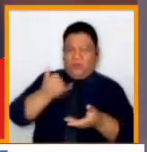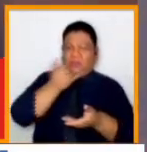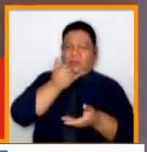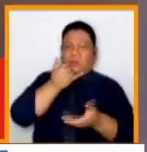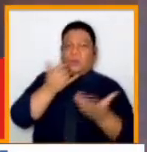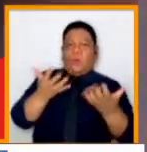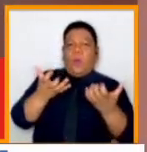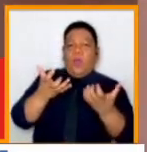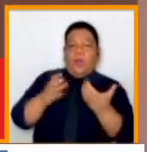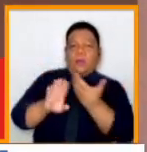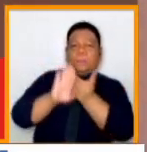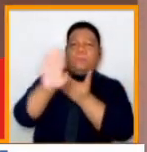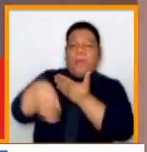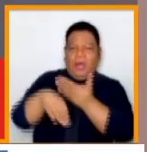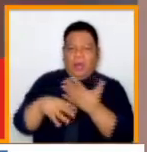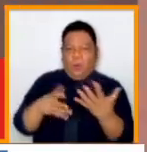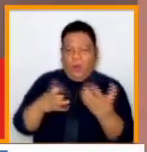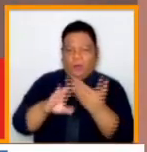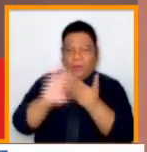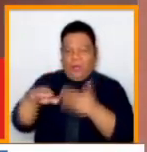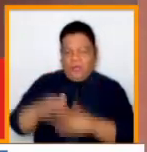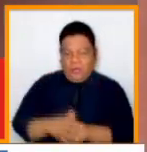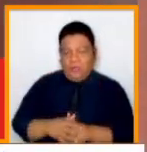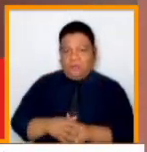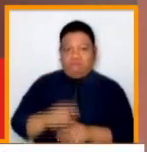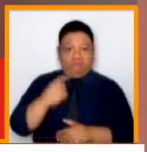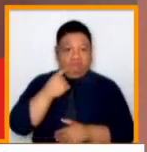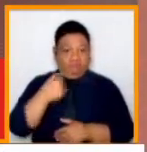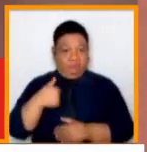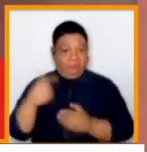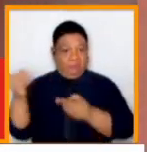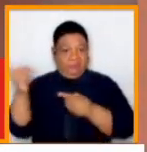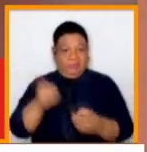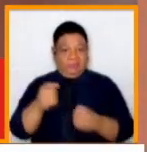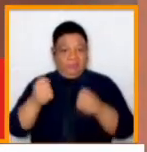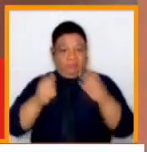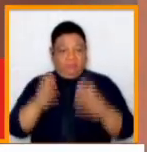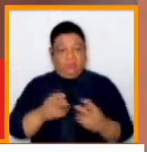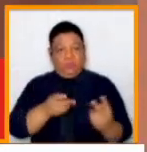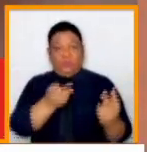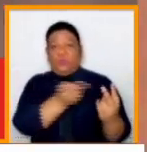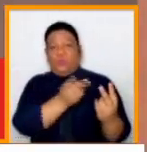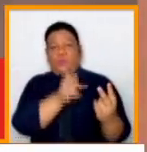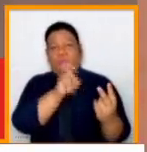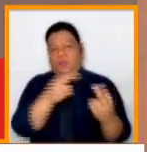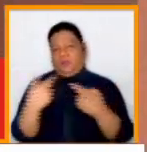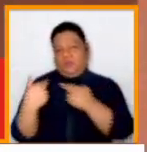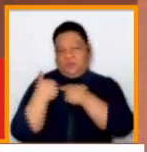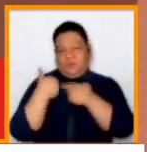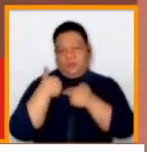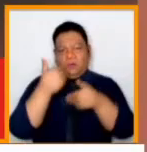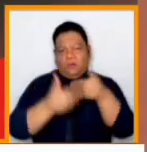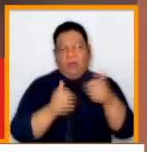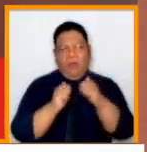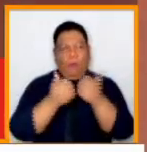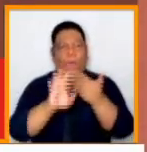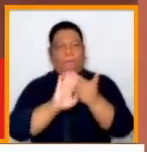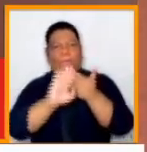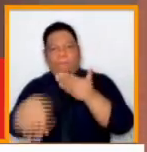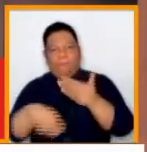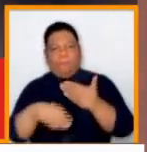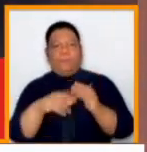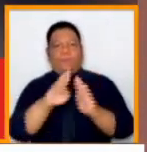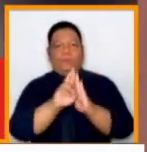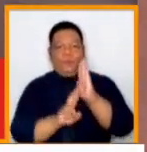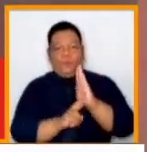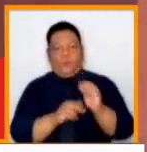isauli. Ayon sa delivery rider, ang mag-asawa na ang dapat magproseso ng return refund policy sa online